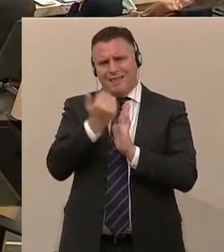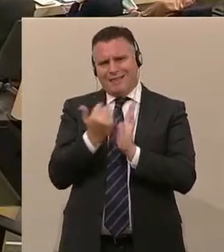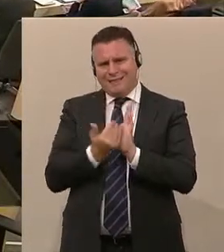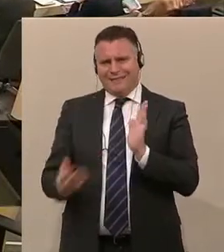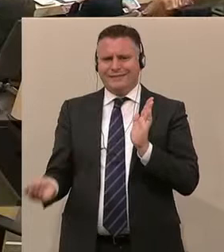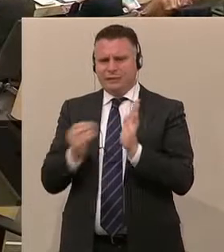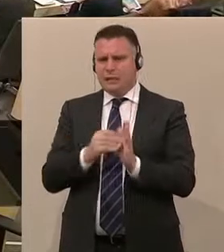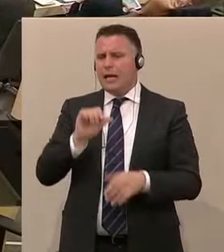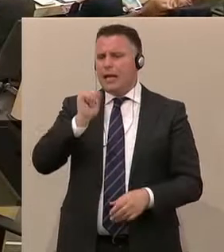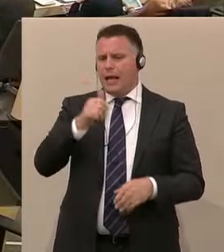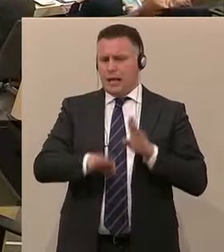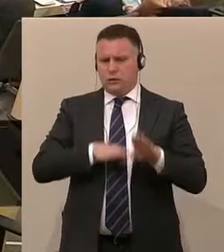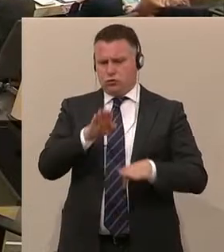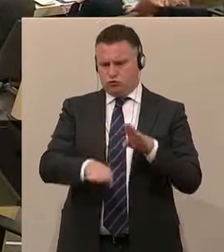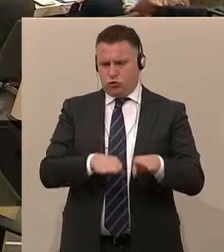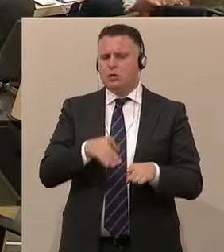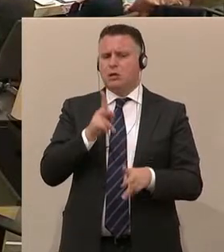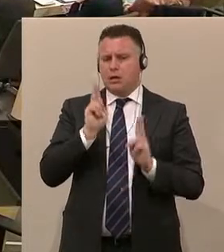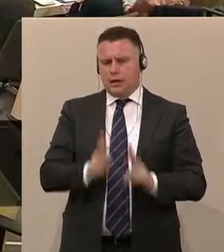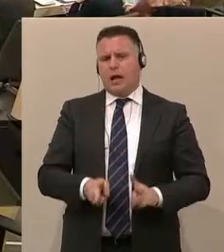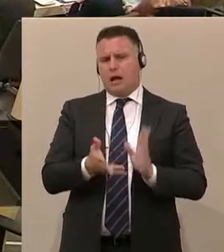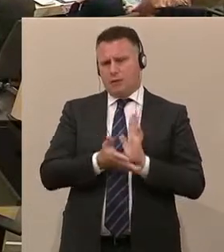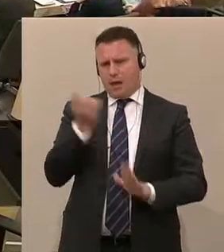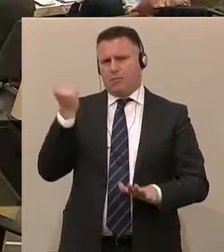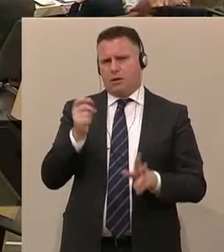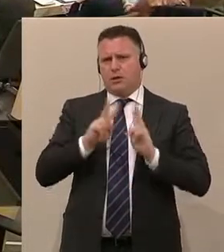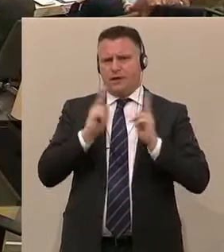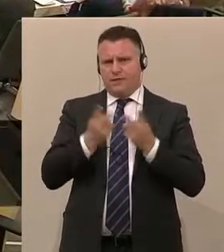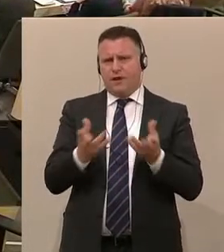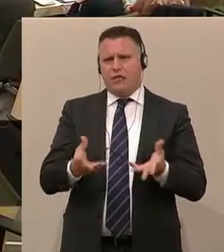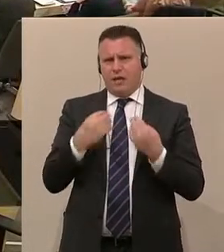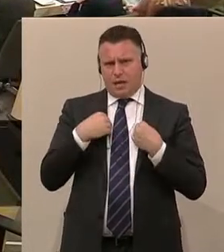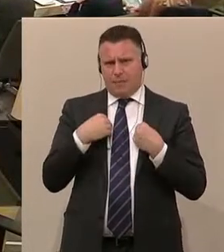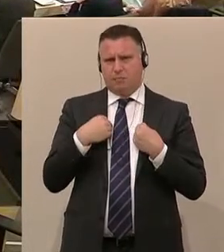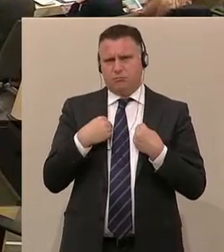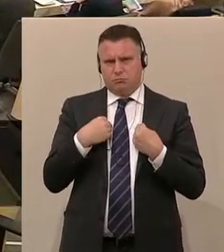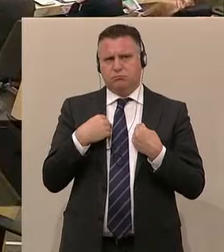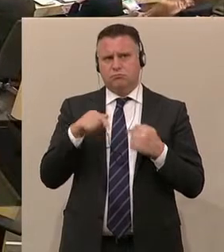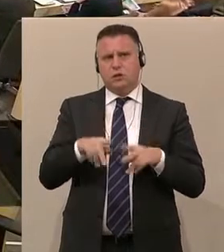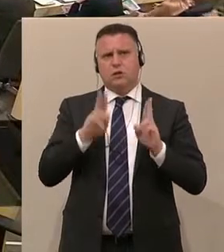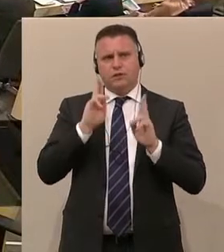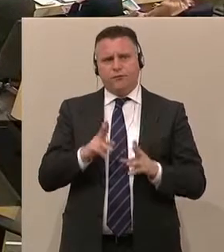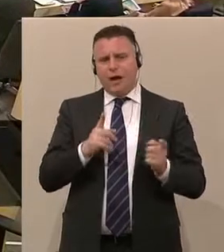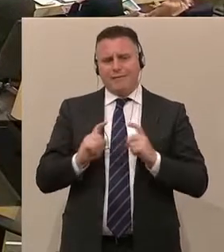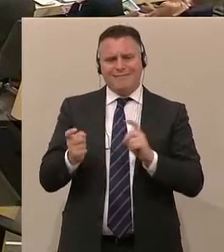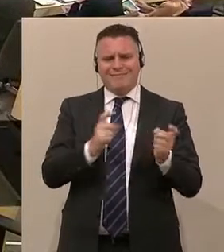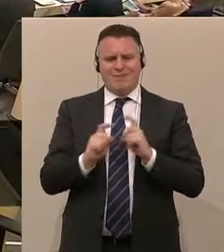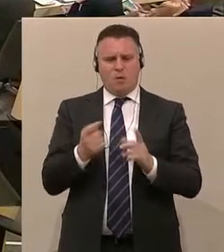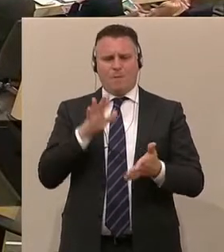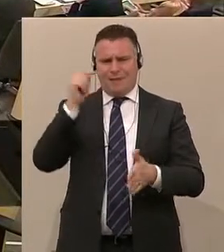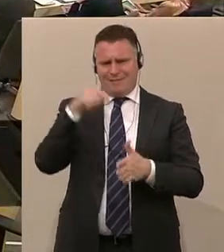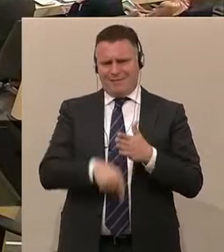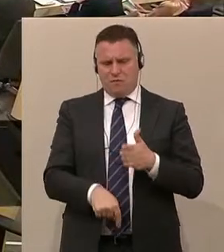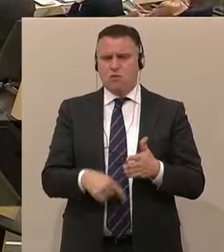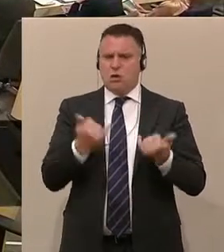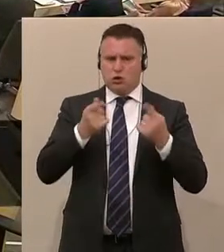ist ein erster Schritt in Richtung der Aberkennung des Welterbestatus. Es ist der Start eines intensiven Dialogs. Dieser